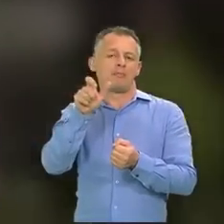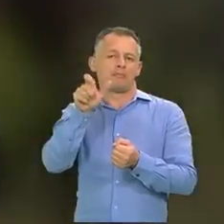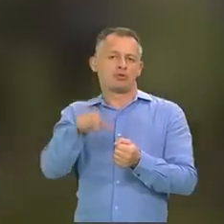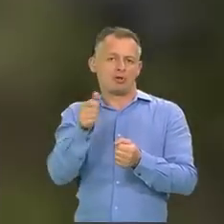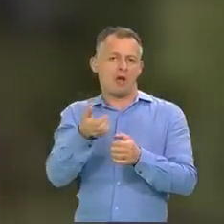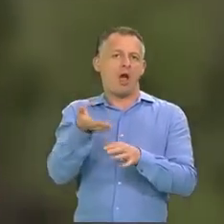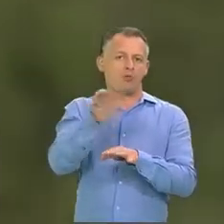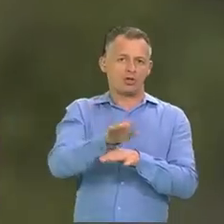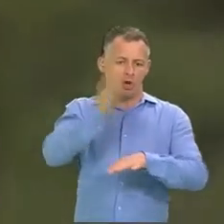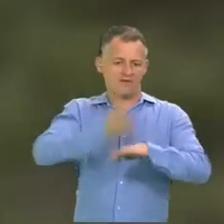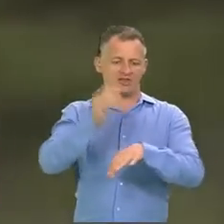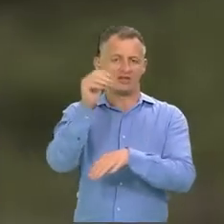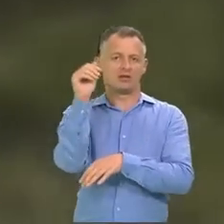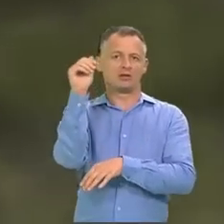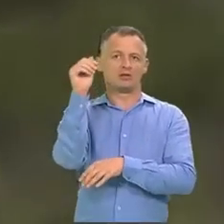ultimele 24 de ore.